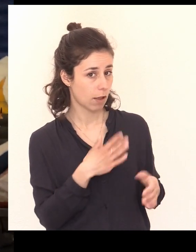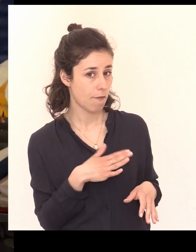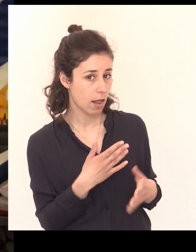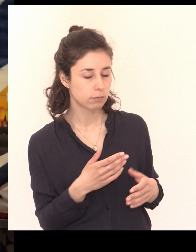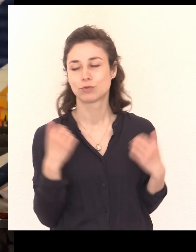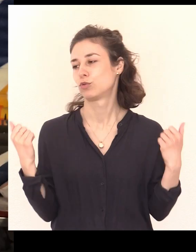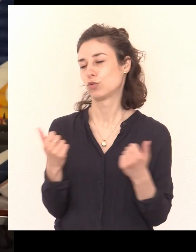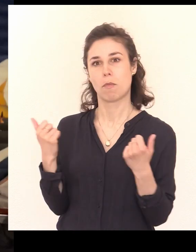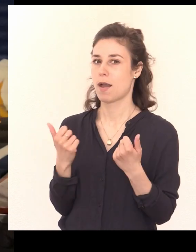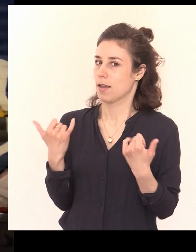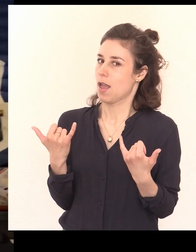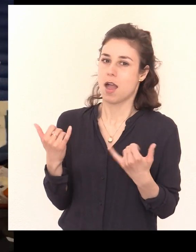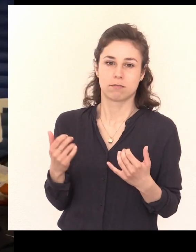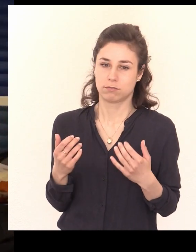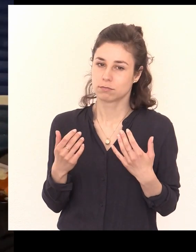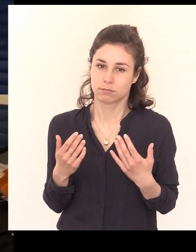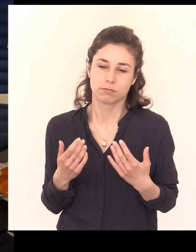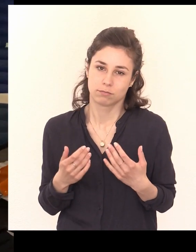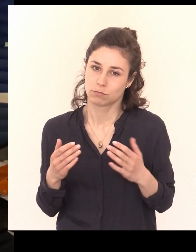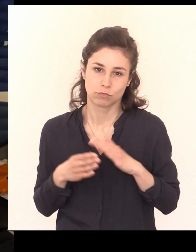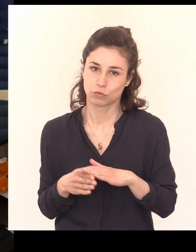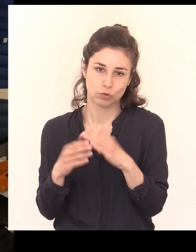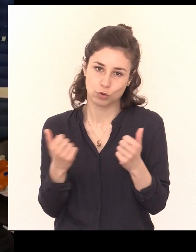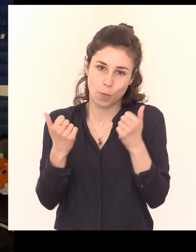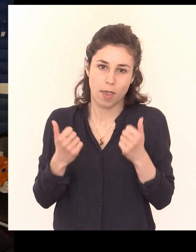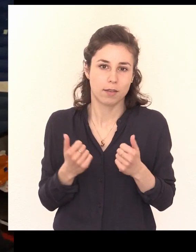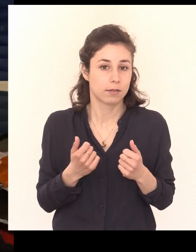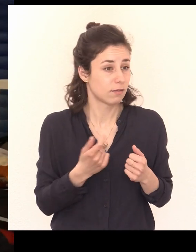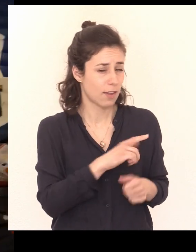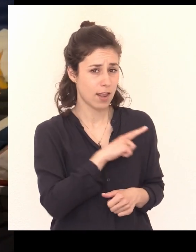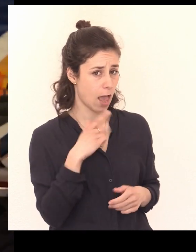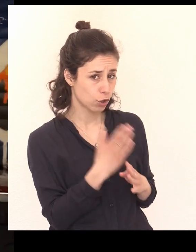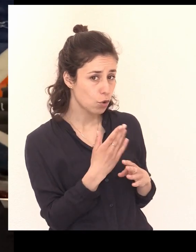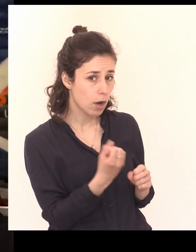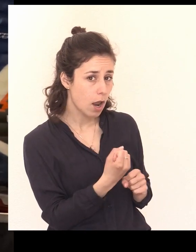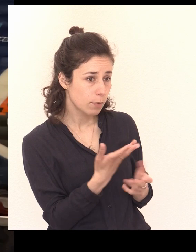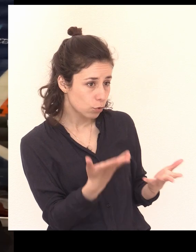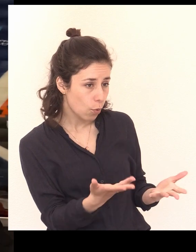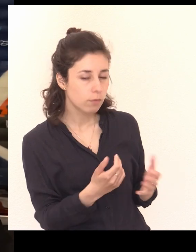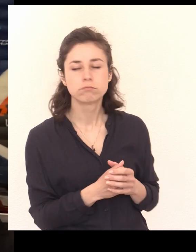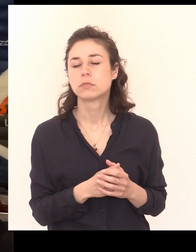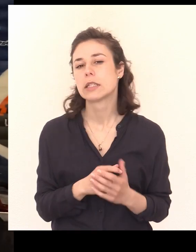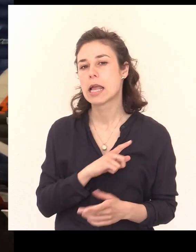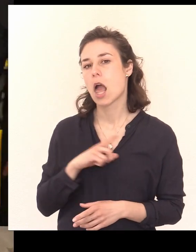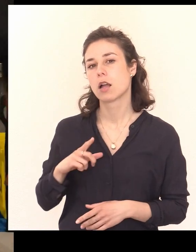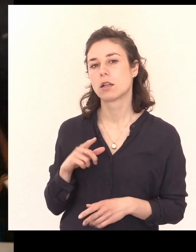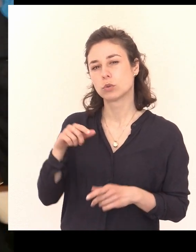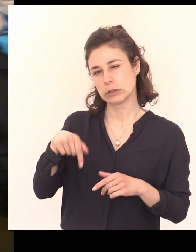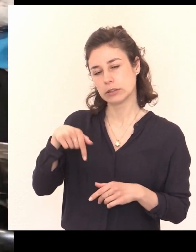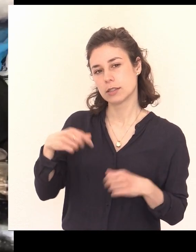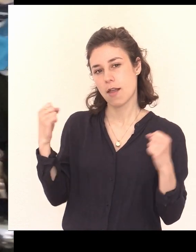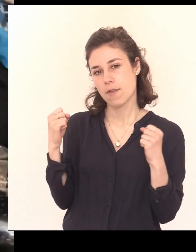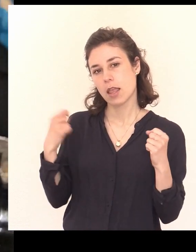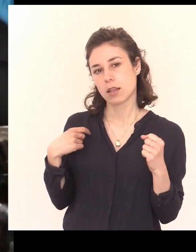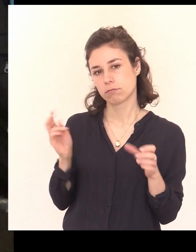du diese Aktivität hier? Also super, ja. Unterstützenswert auf jeden Fall. Wie lange machst du das schon? Nicht sehr lange.